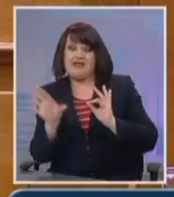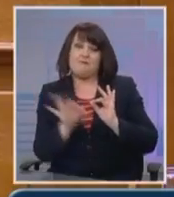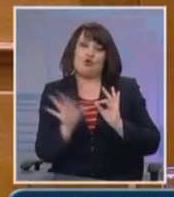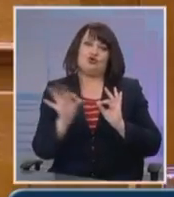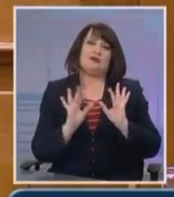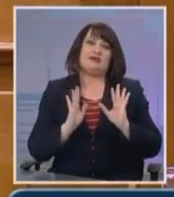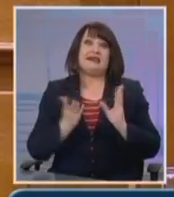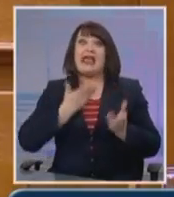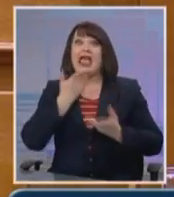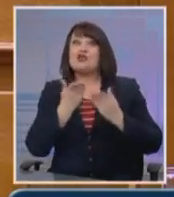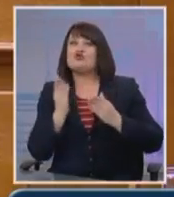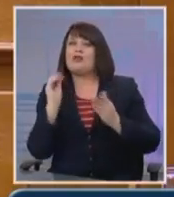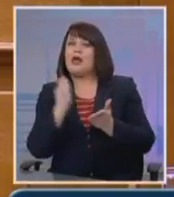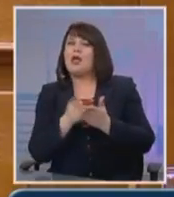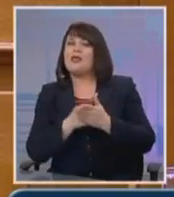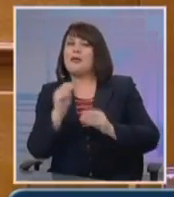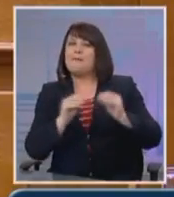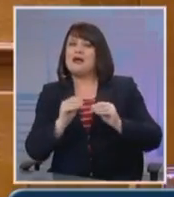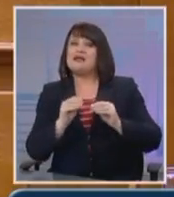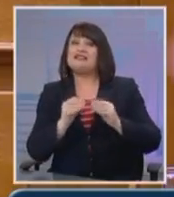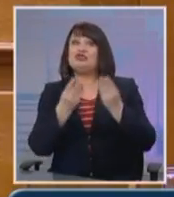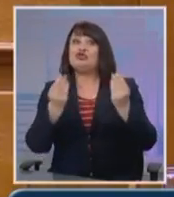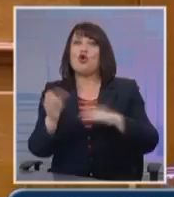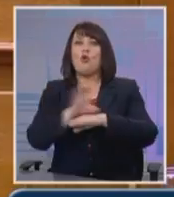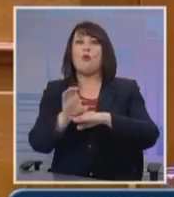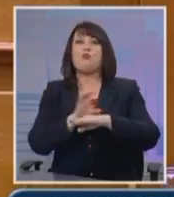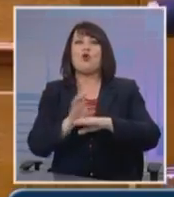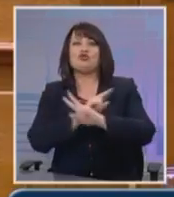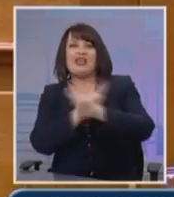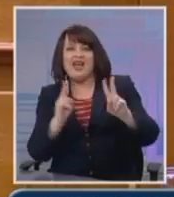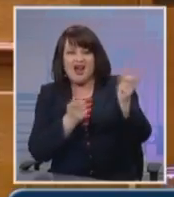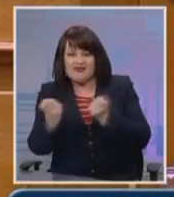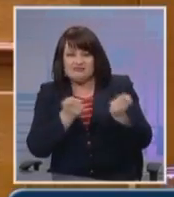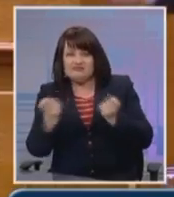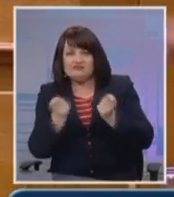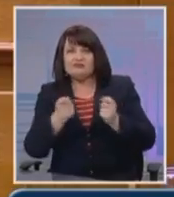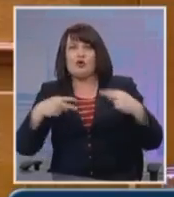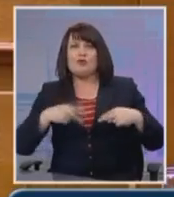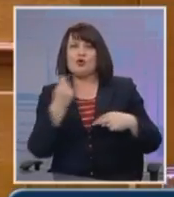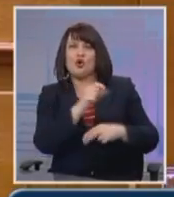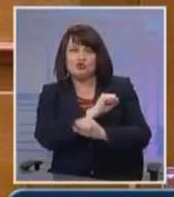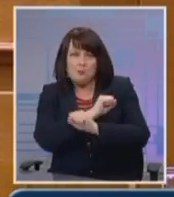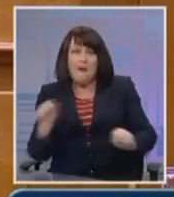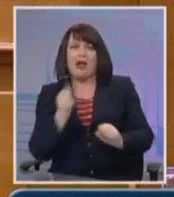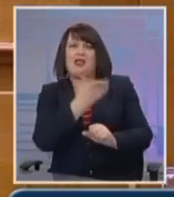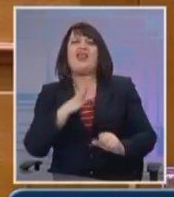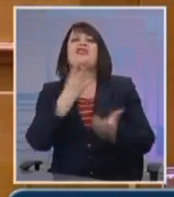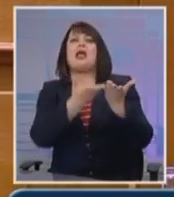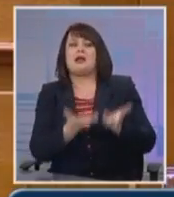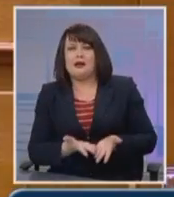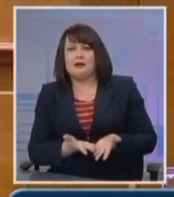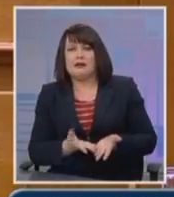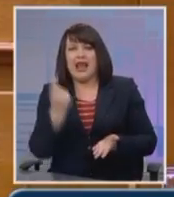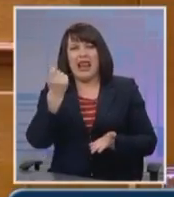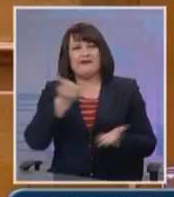δαπάνες προμηθειών μέσω ηλεκτρονικής διακυβέρνησης που ο δικός σας υπουργός συστηματικά υπονομεύει. Με λιγότερα